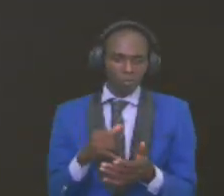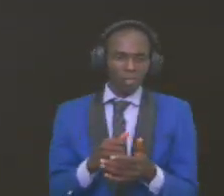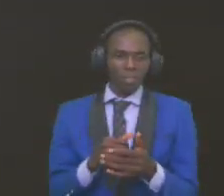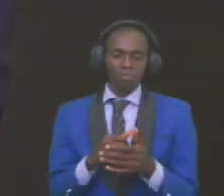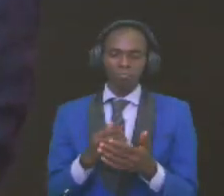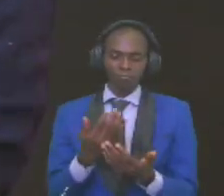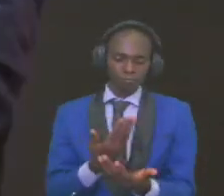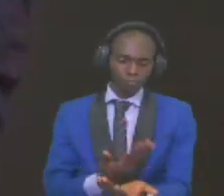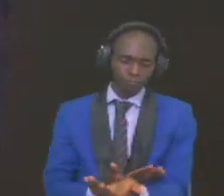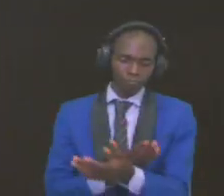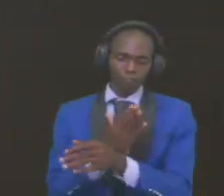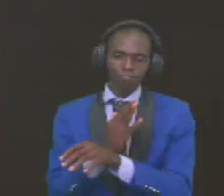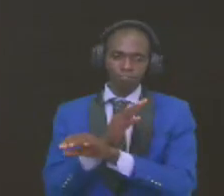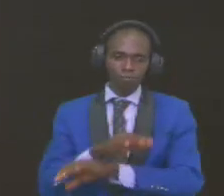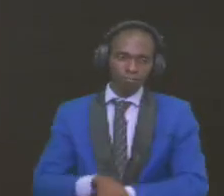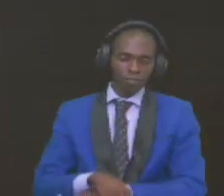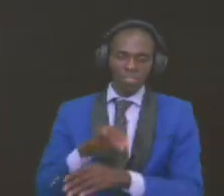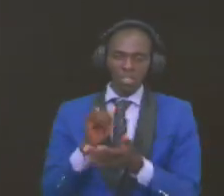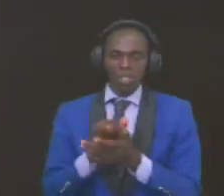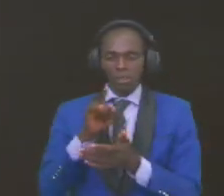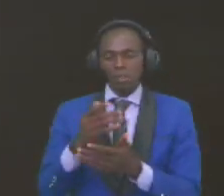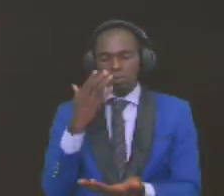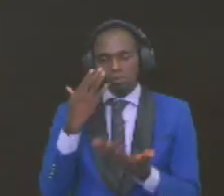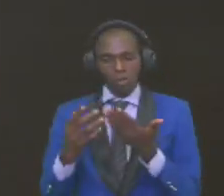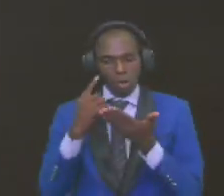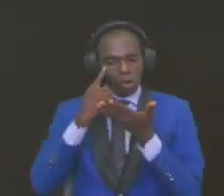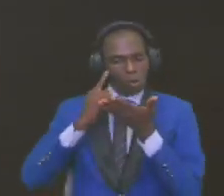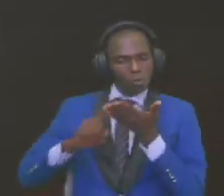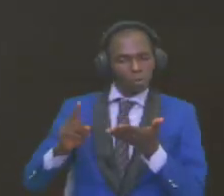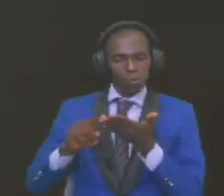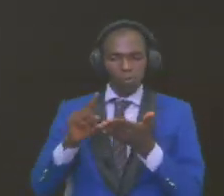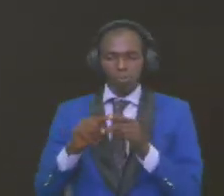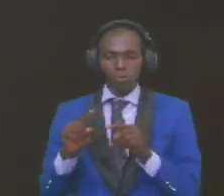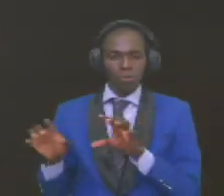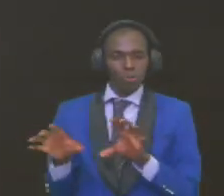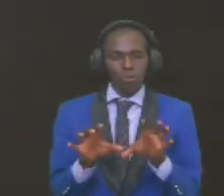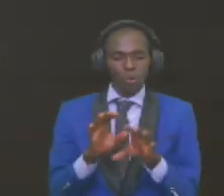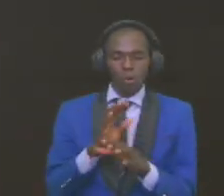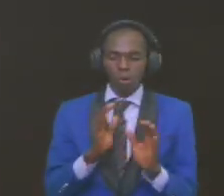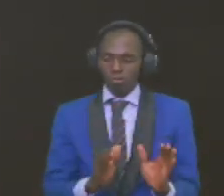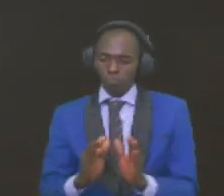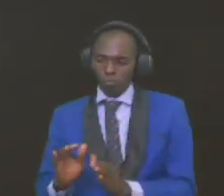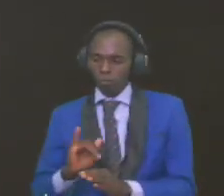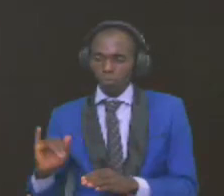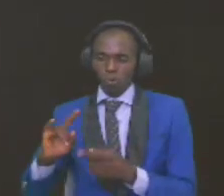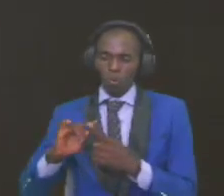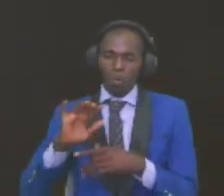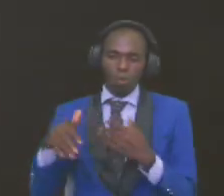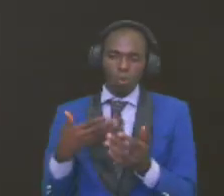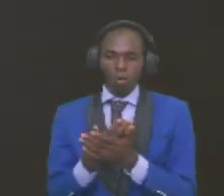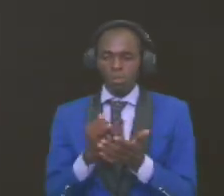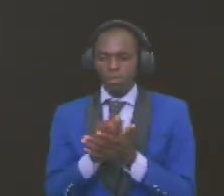ou agir fidèlement selon tout ce qui y est